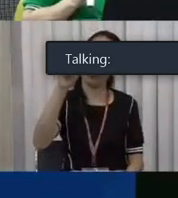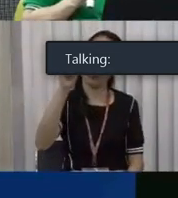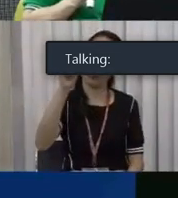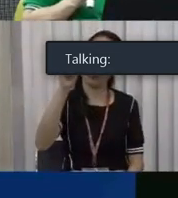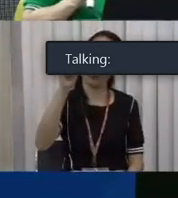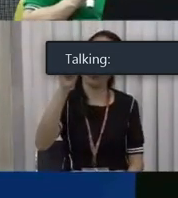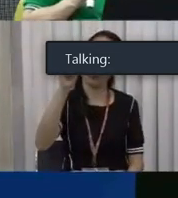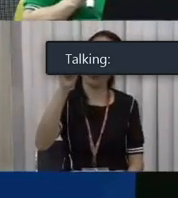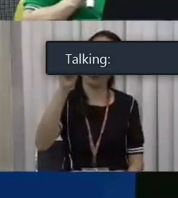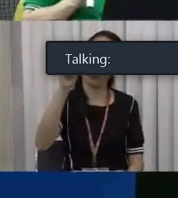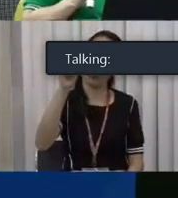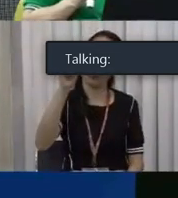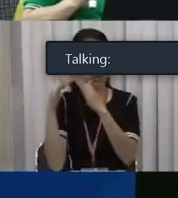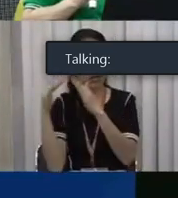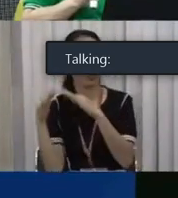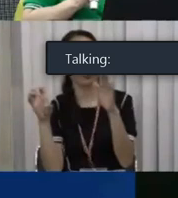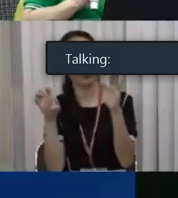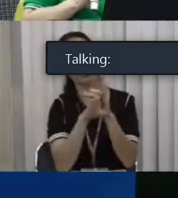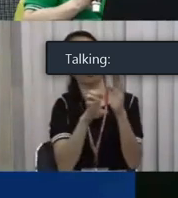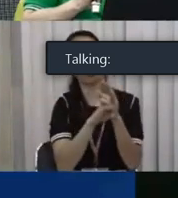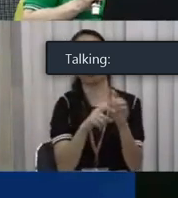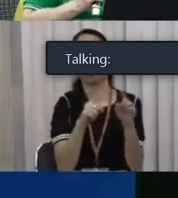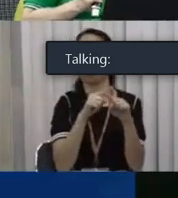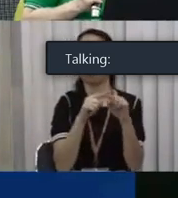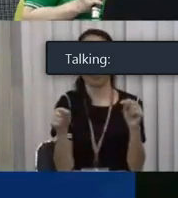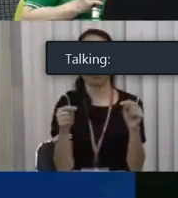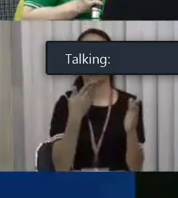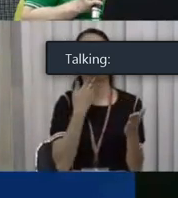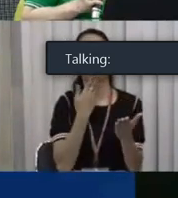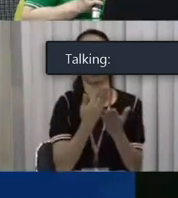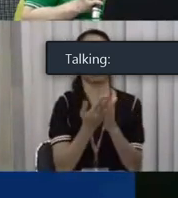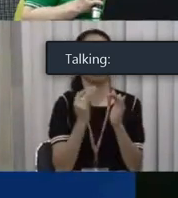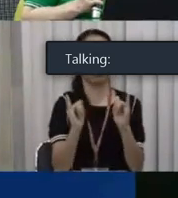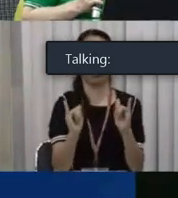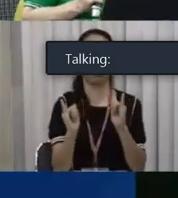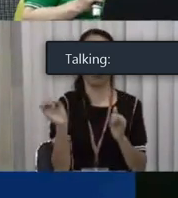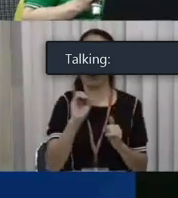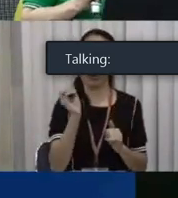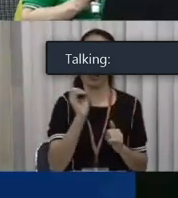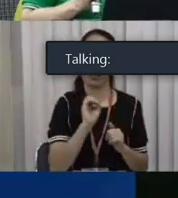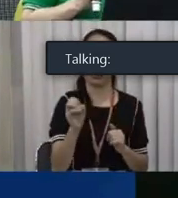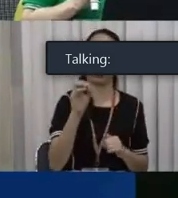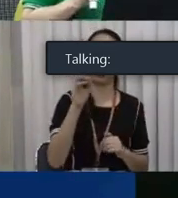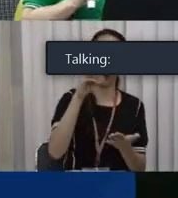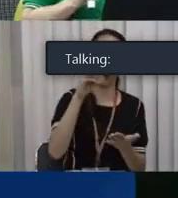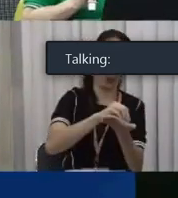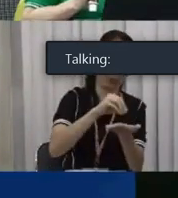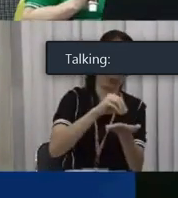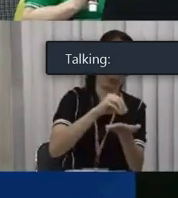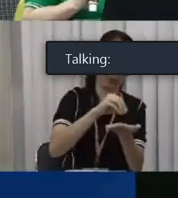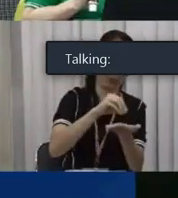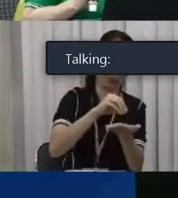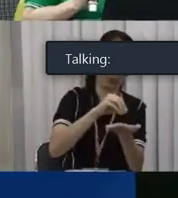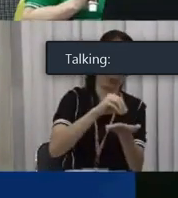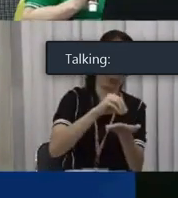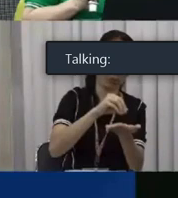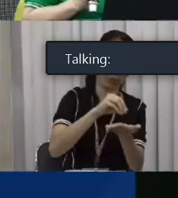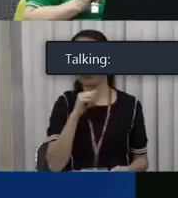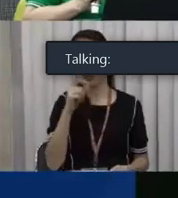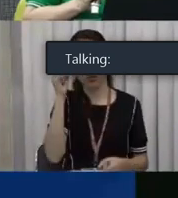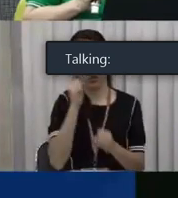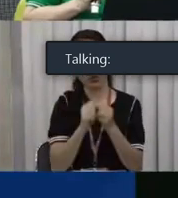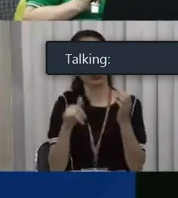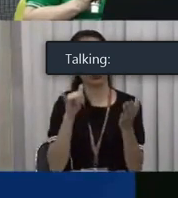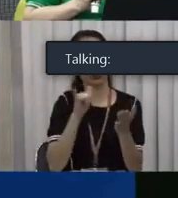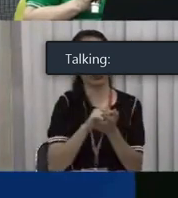nindot ra gyud ning wala tay utang, no, para dili ta ma-stress. Okay, so aside from kanang mga housing loan, pwede po